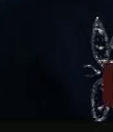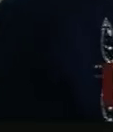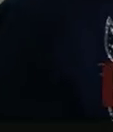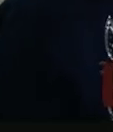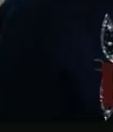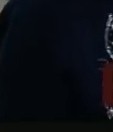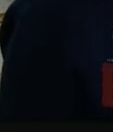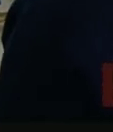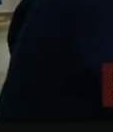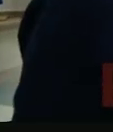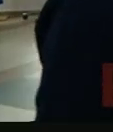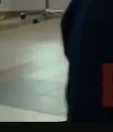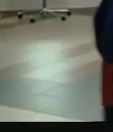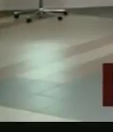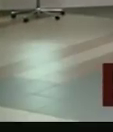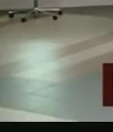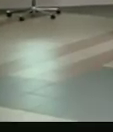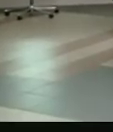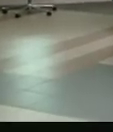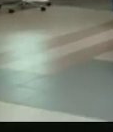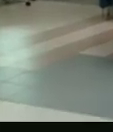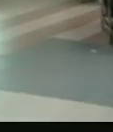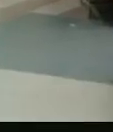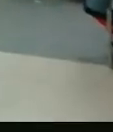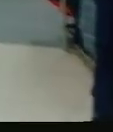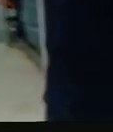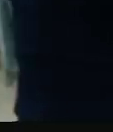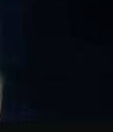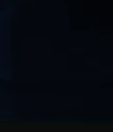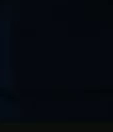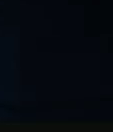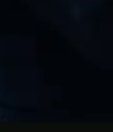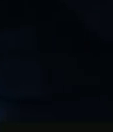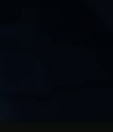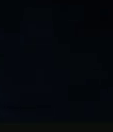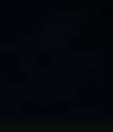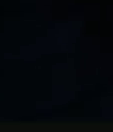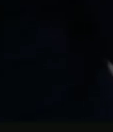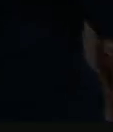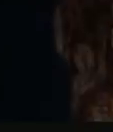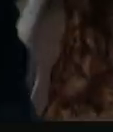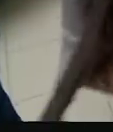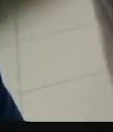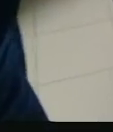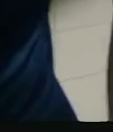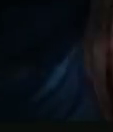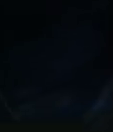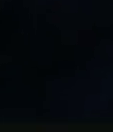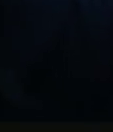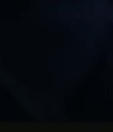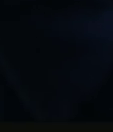достаточно таки тонким, у него такой специальный подклад, который можно даже продемонстрировать.